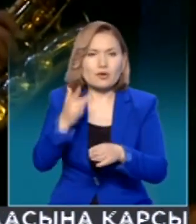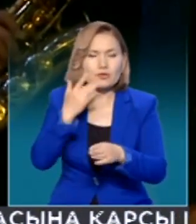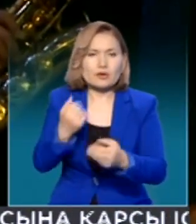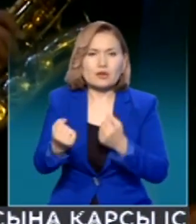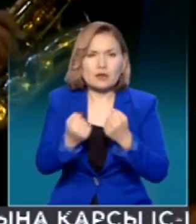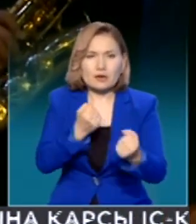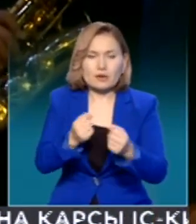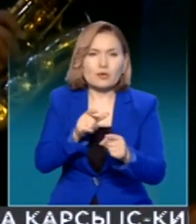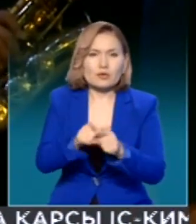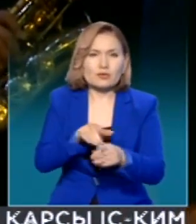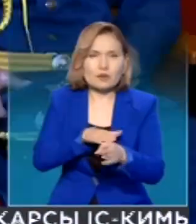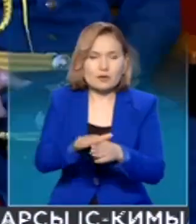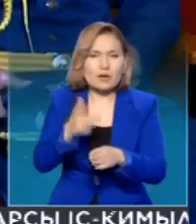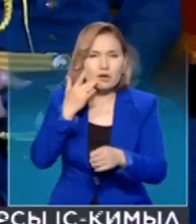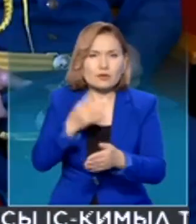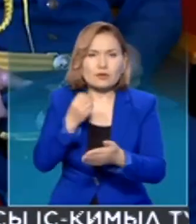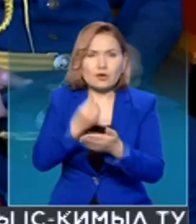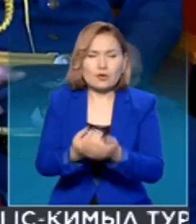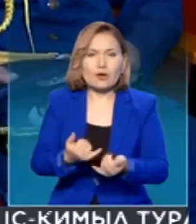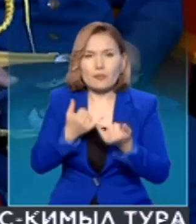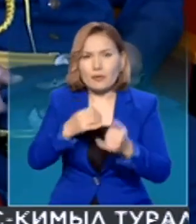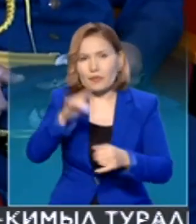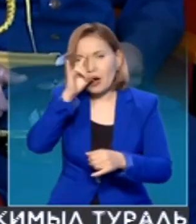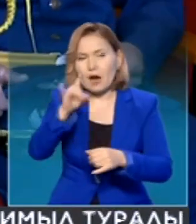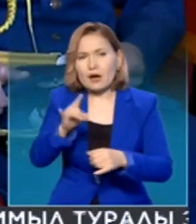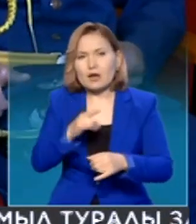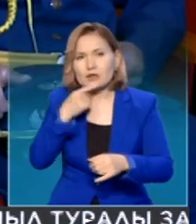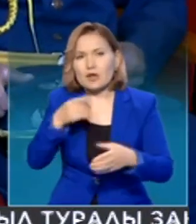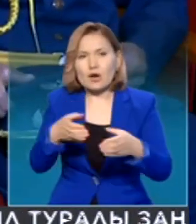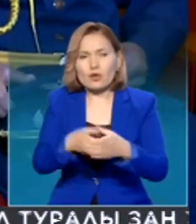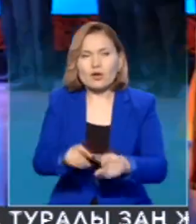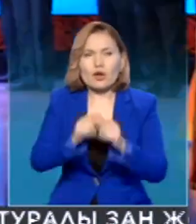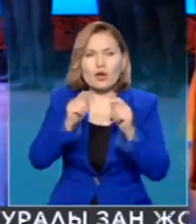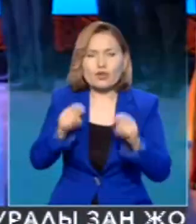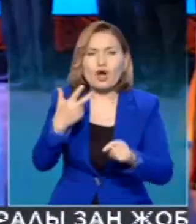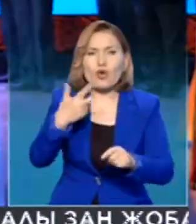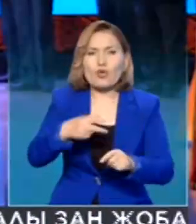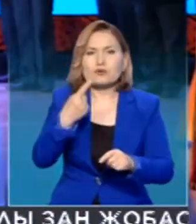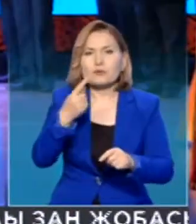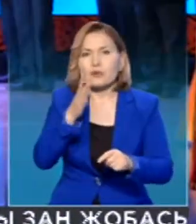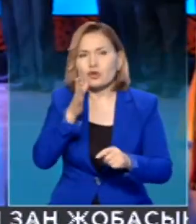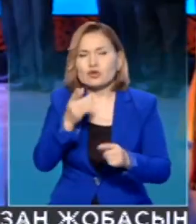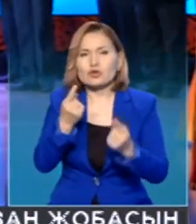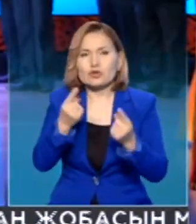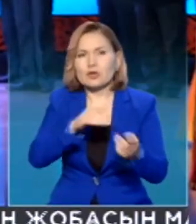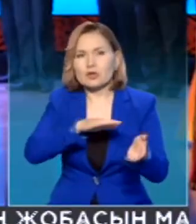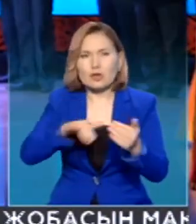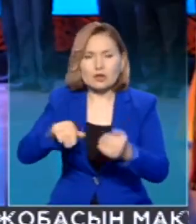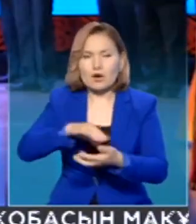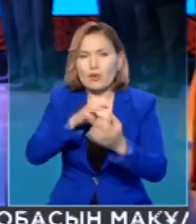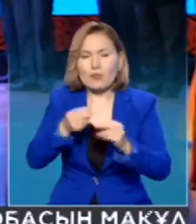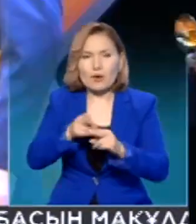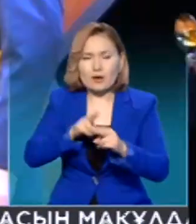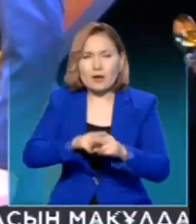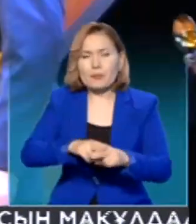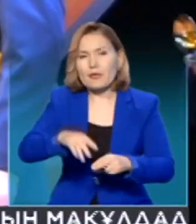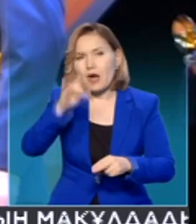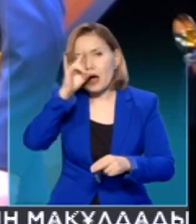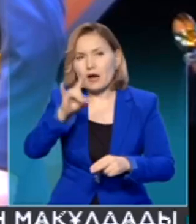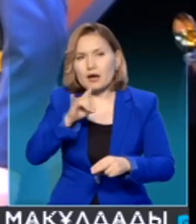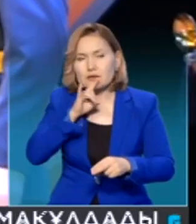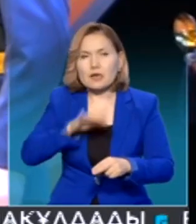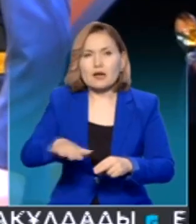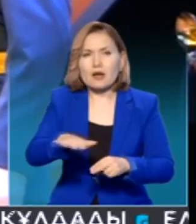перзенттерін қадір тұтады. Биыл Қазақстан қарулы күштерінің құрылғанына 31 жыл, тәуелсіздік алған жылдардың ішінде қарулы құрылым